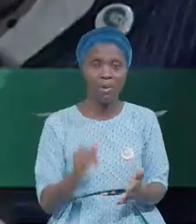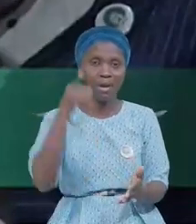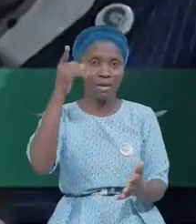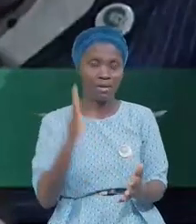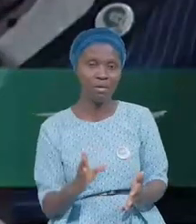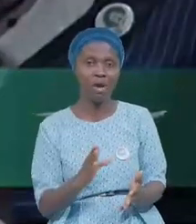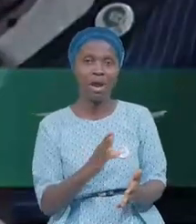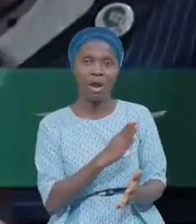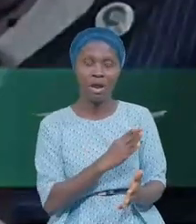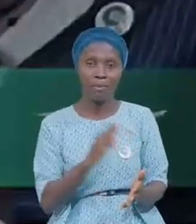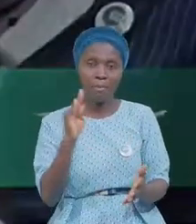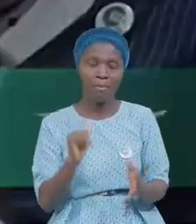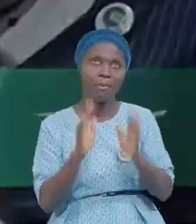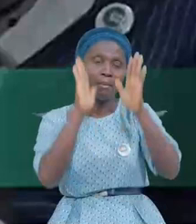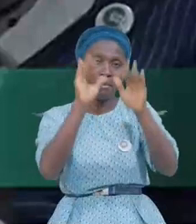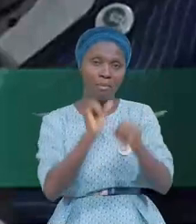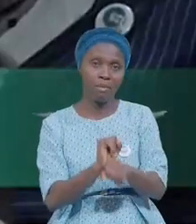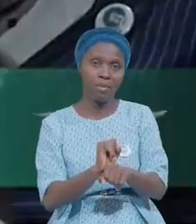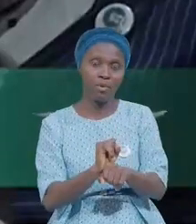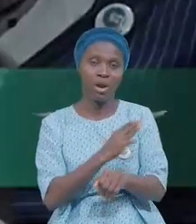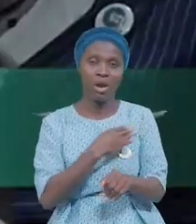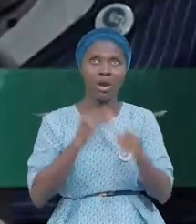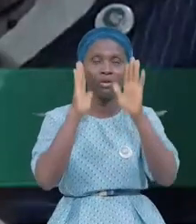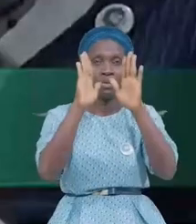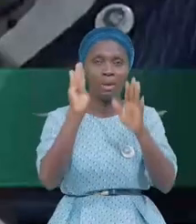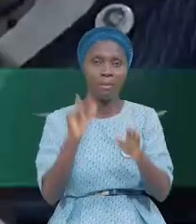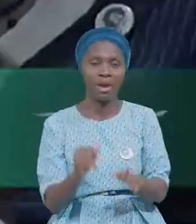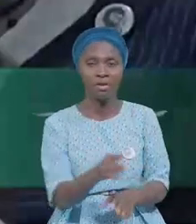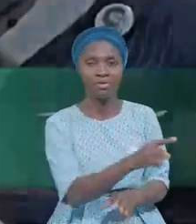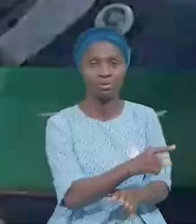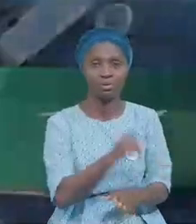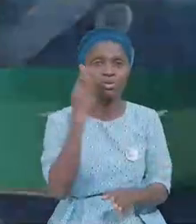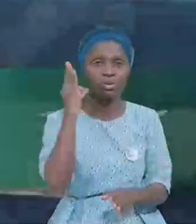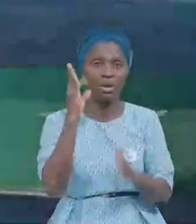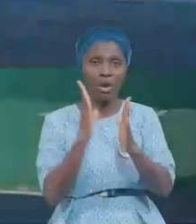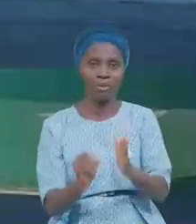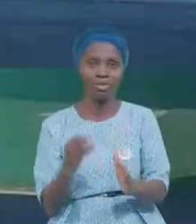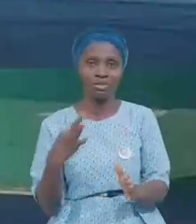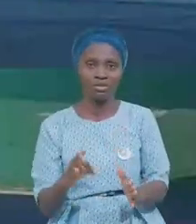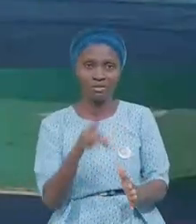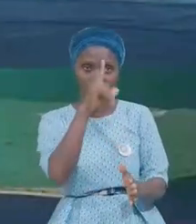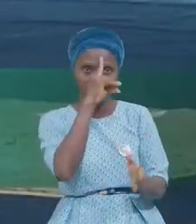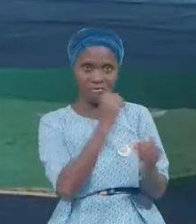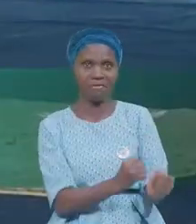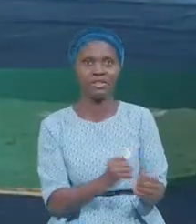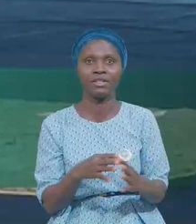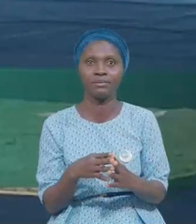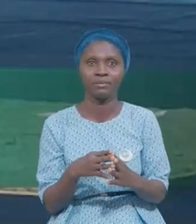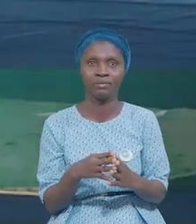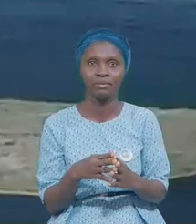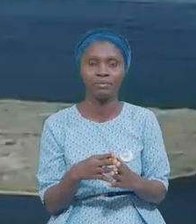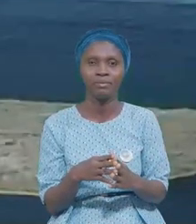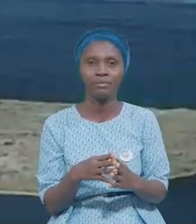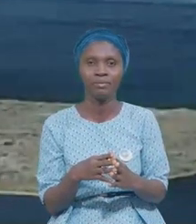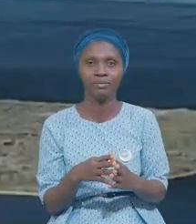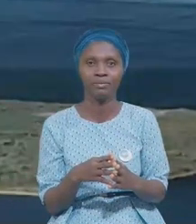Nous avons les miracles, les prodiges par les ministres de foi sanctifiés. Prenons ces éléments un à un. Dans le